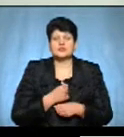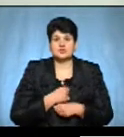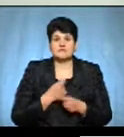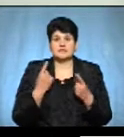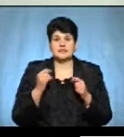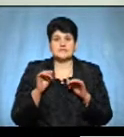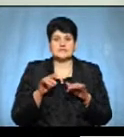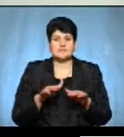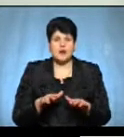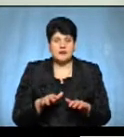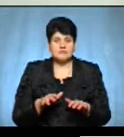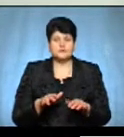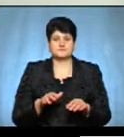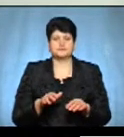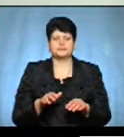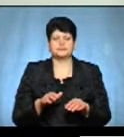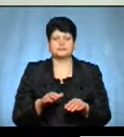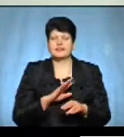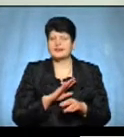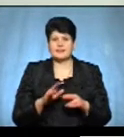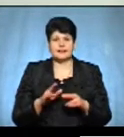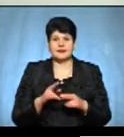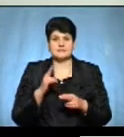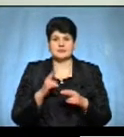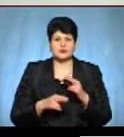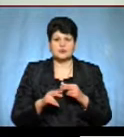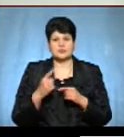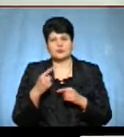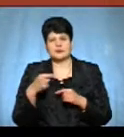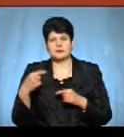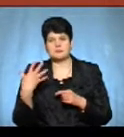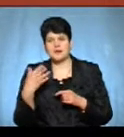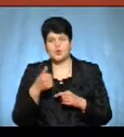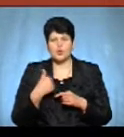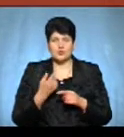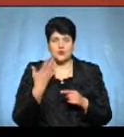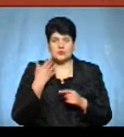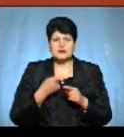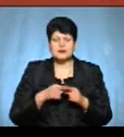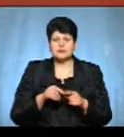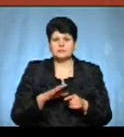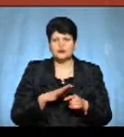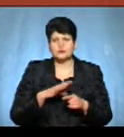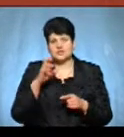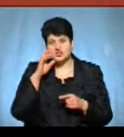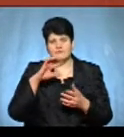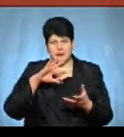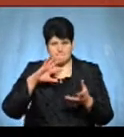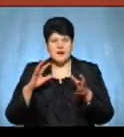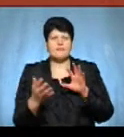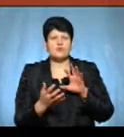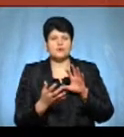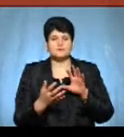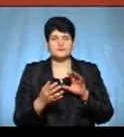такі великі справи, вони не завершуються за 1-5 років. Коли це було б, скажімо так, державний переворот,